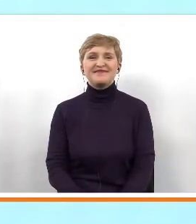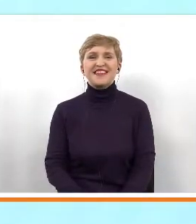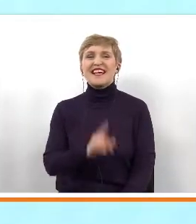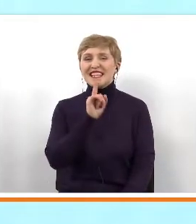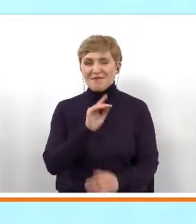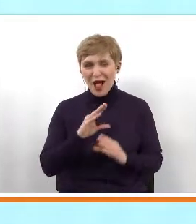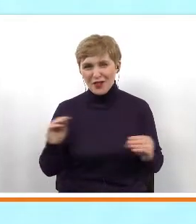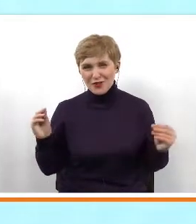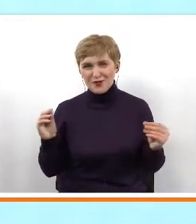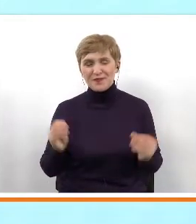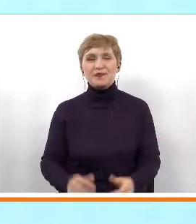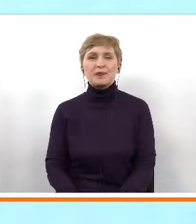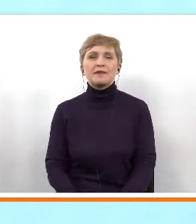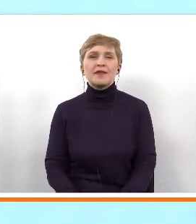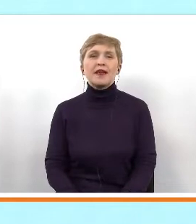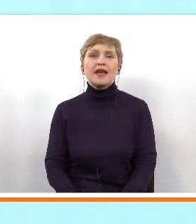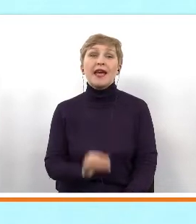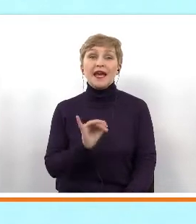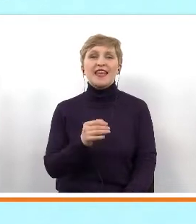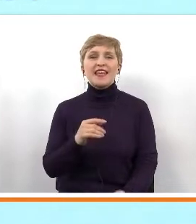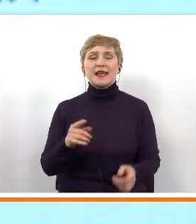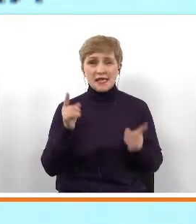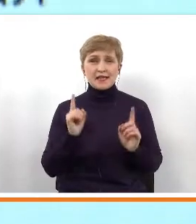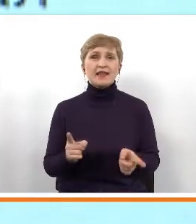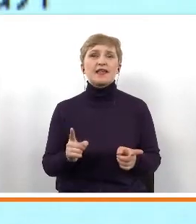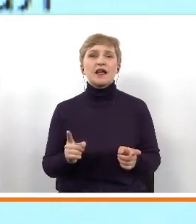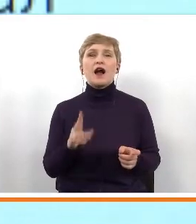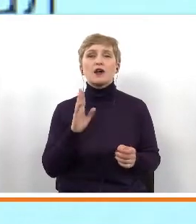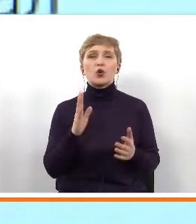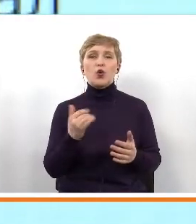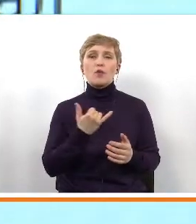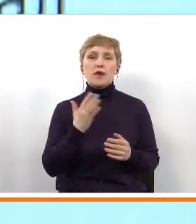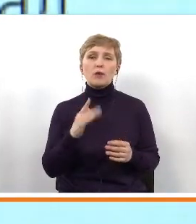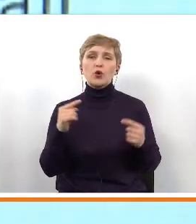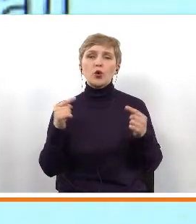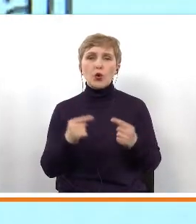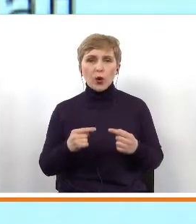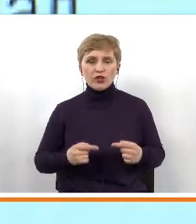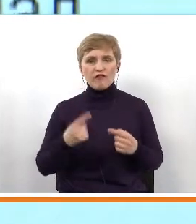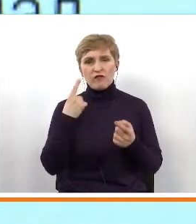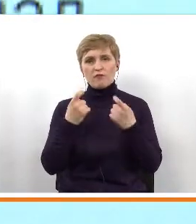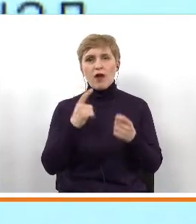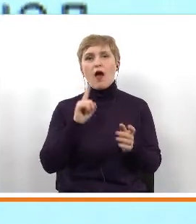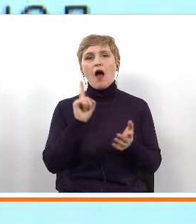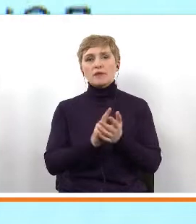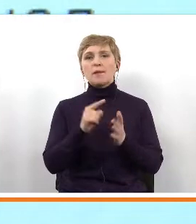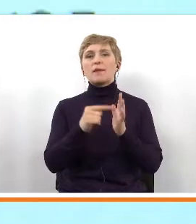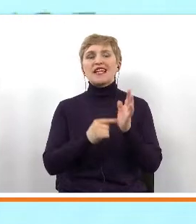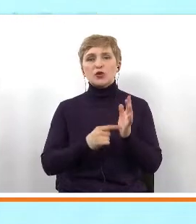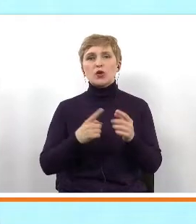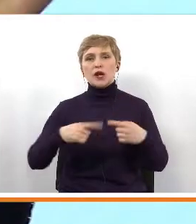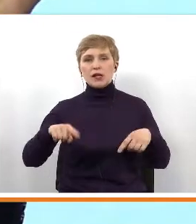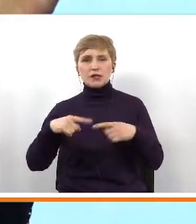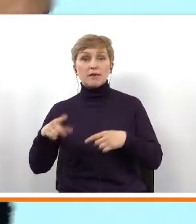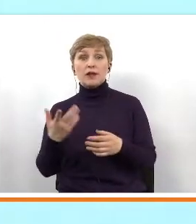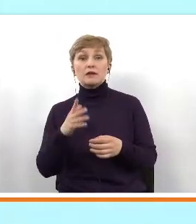замолчу. И искренне, как только у меня будет точная информация, я обязательно поделюсь с организаторами, если они